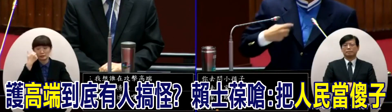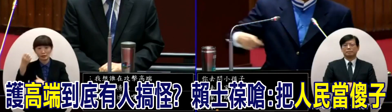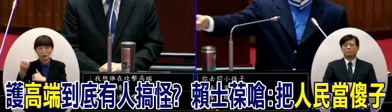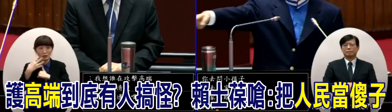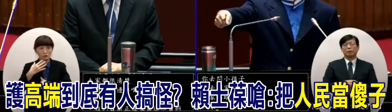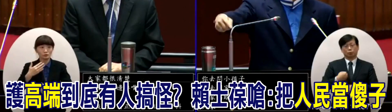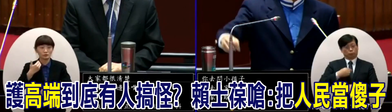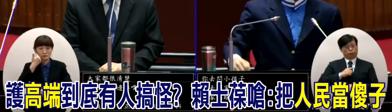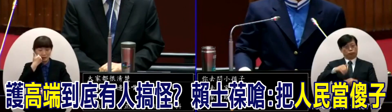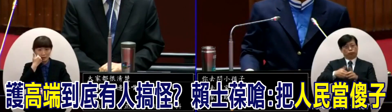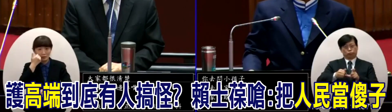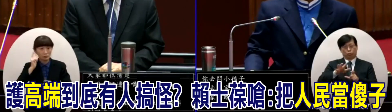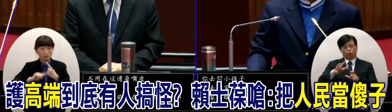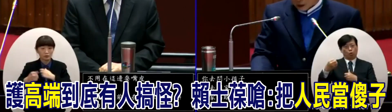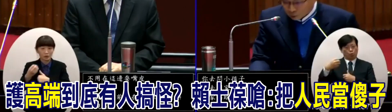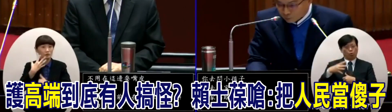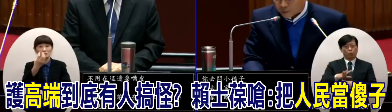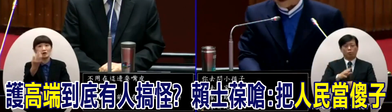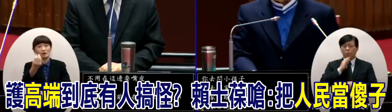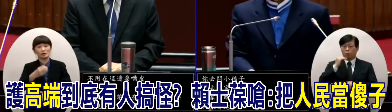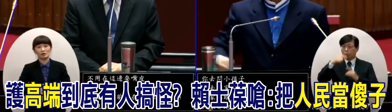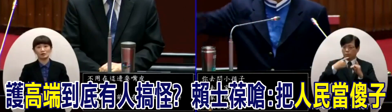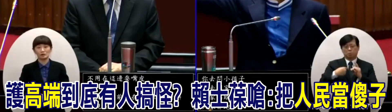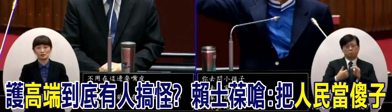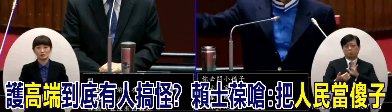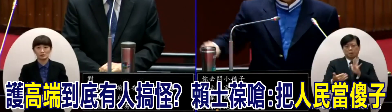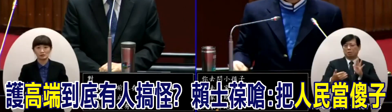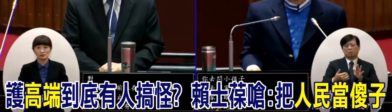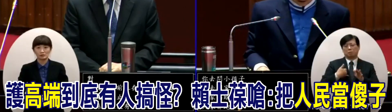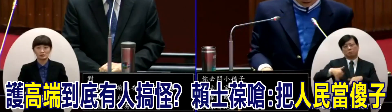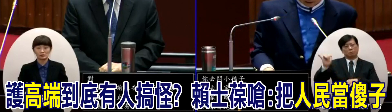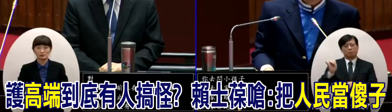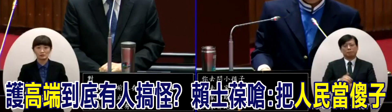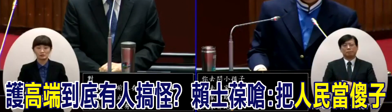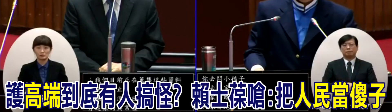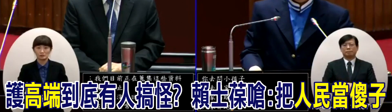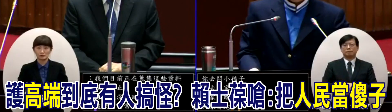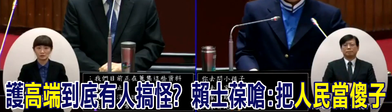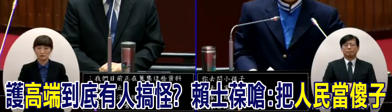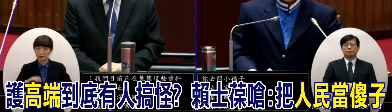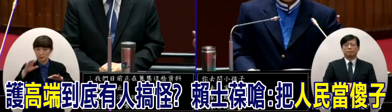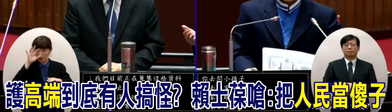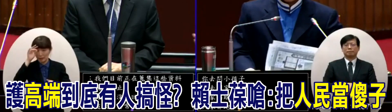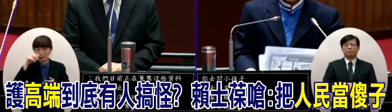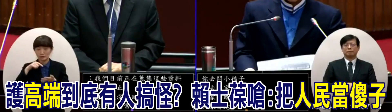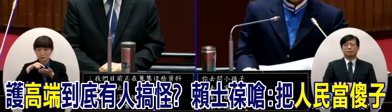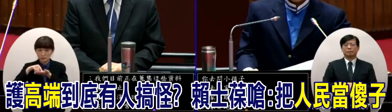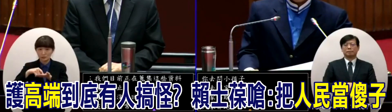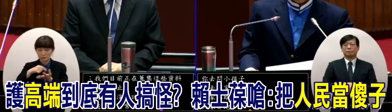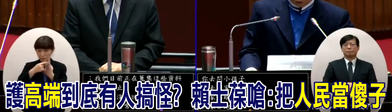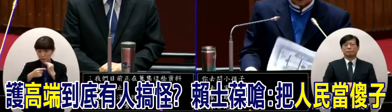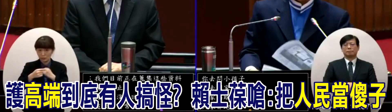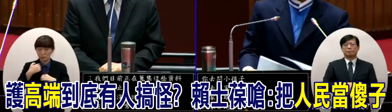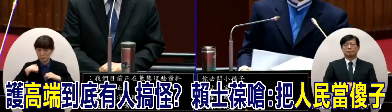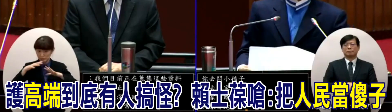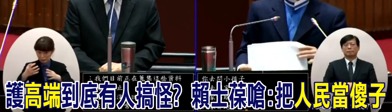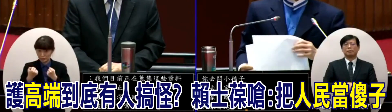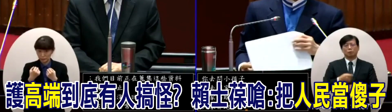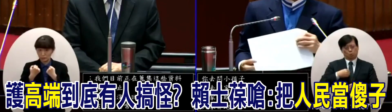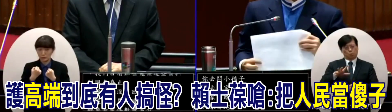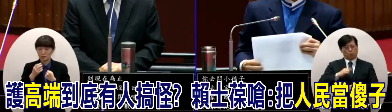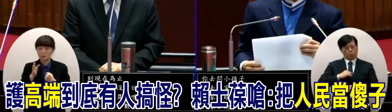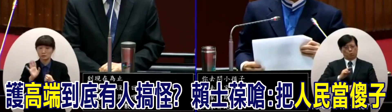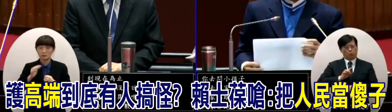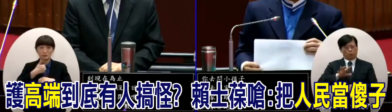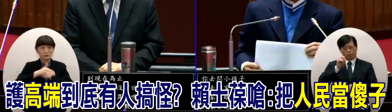样子的意见。 我的里就有人回报了，高端还跑啊，造啊。 那要看案件数量多少。我们目前收到的信息都